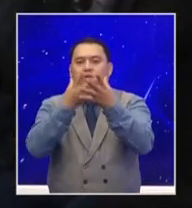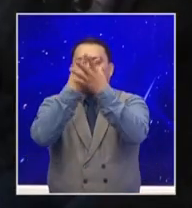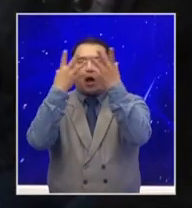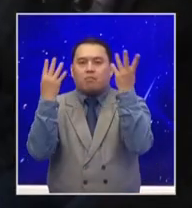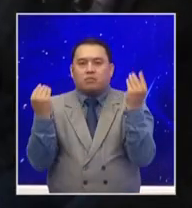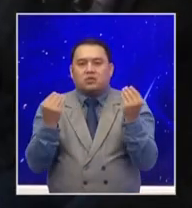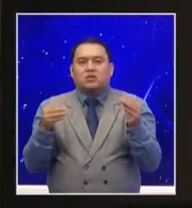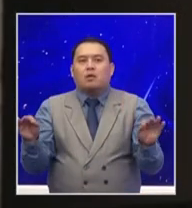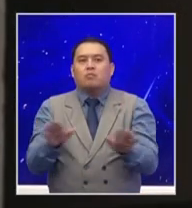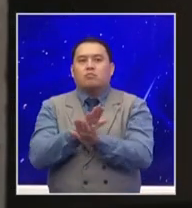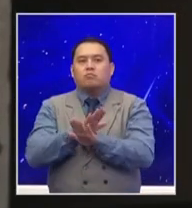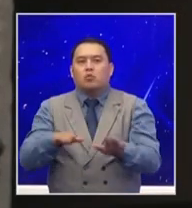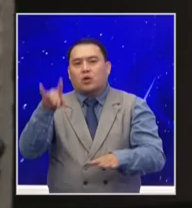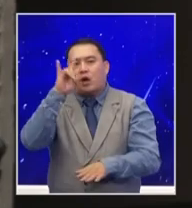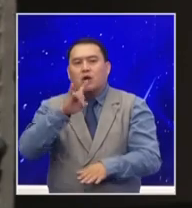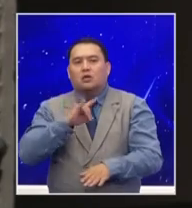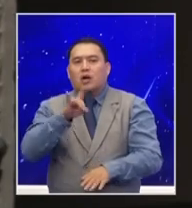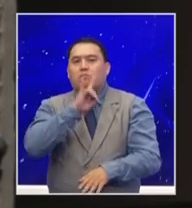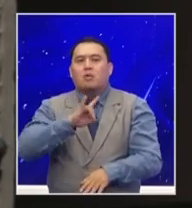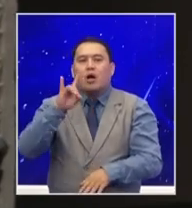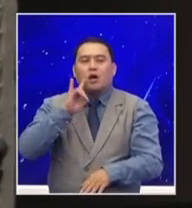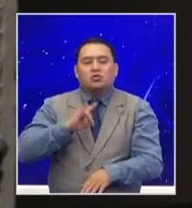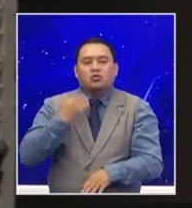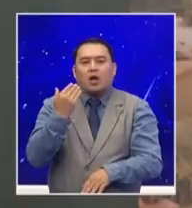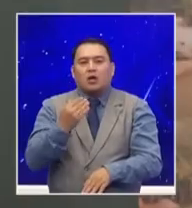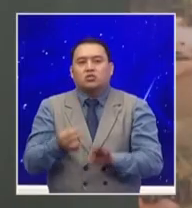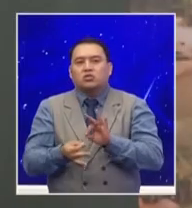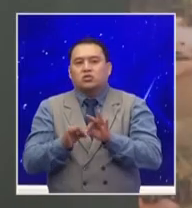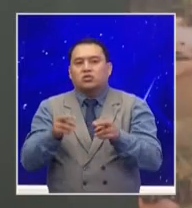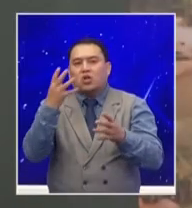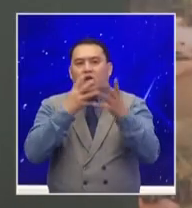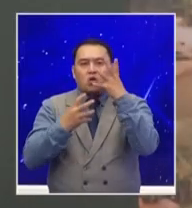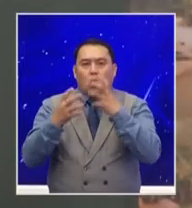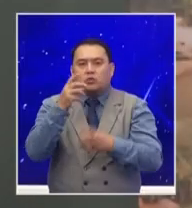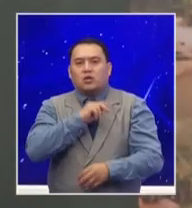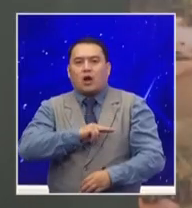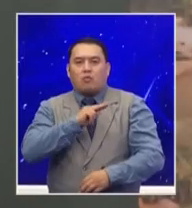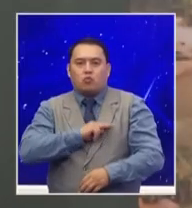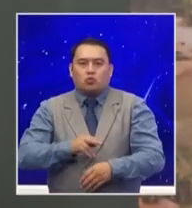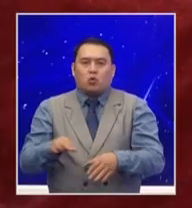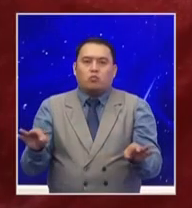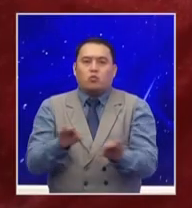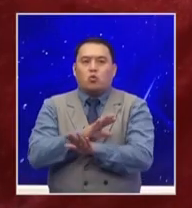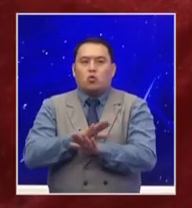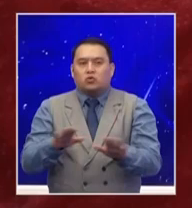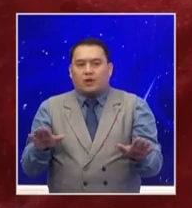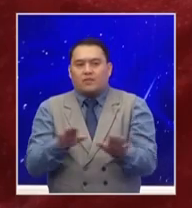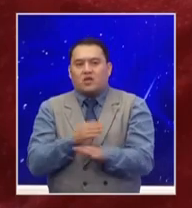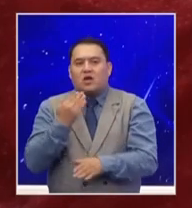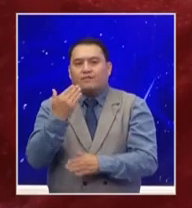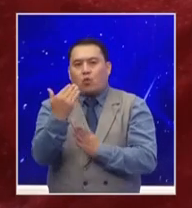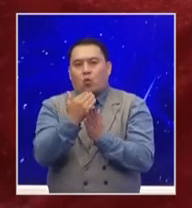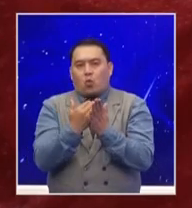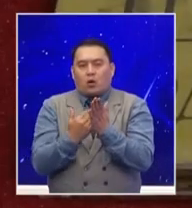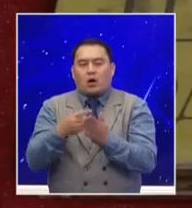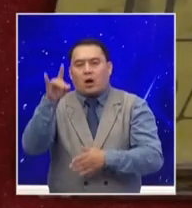мотивов народных песен. Молодая женщина – одна из первых, кто начал кропотливую и серьезную работу в области музыкальной этнографии. В ее репертуаре